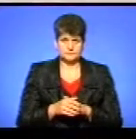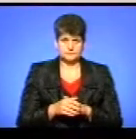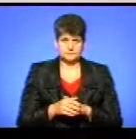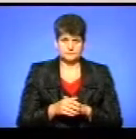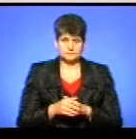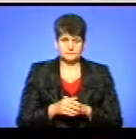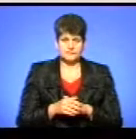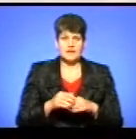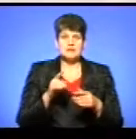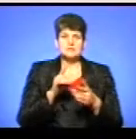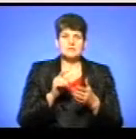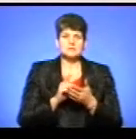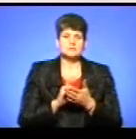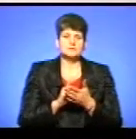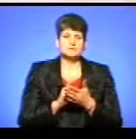З півсьомої